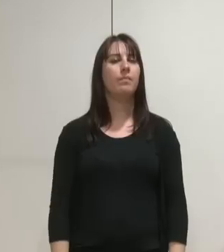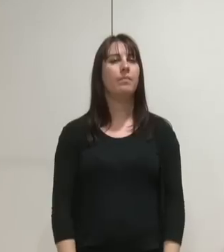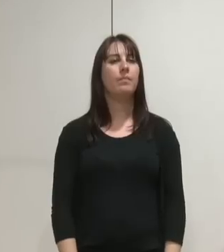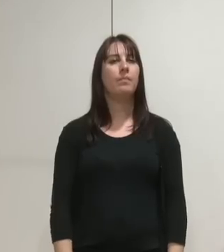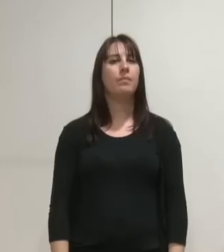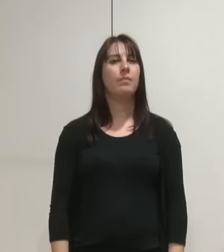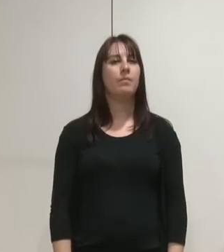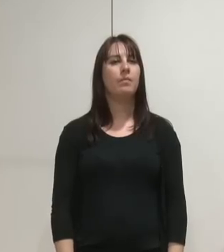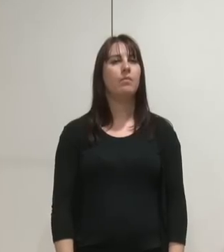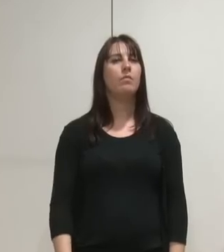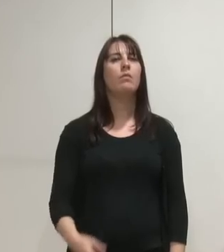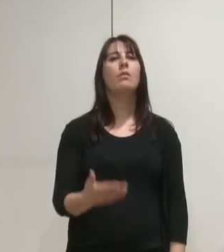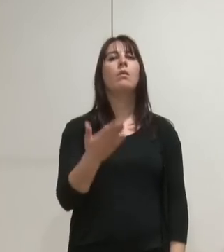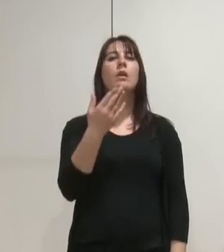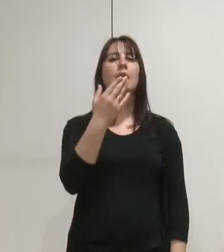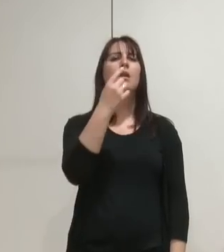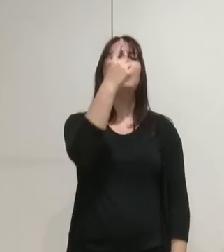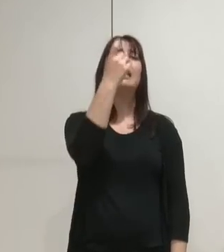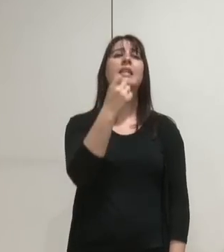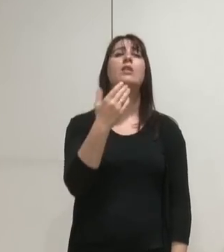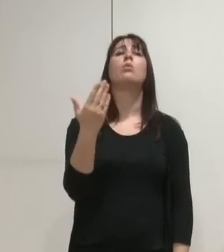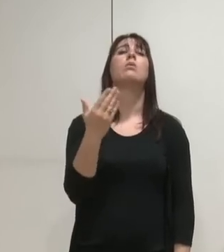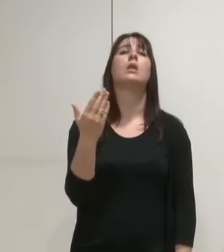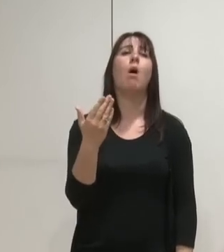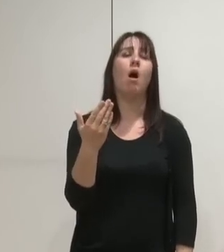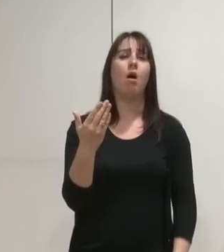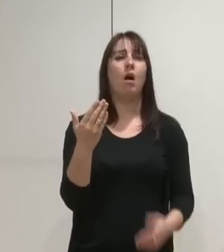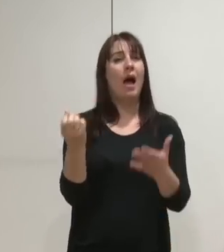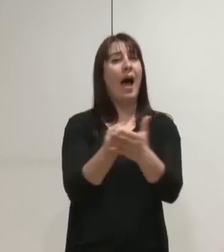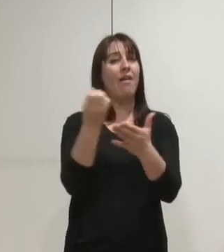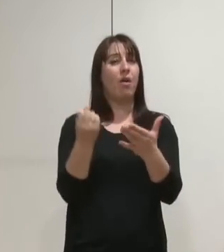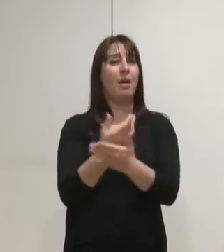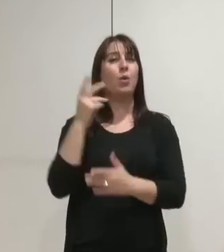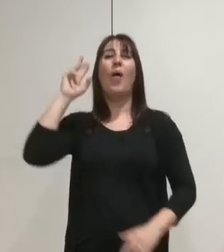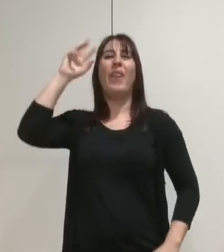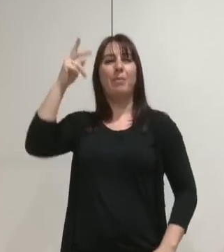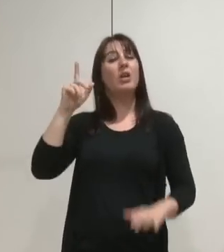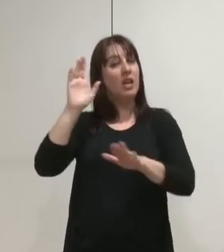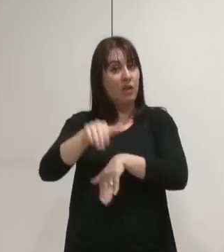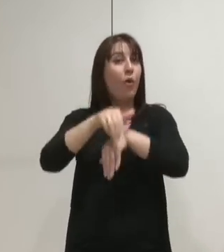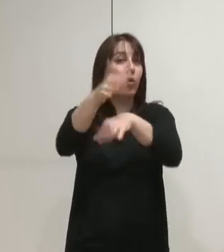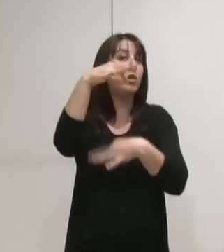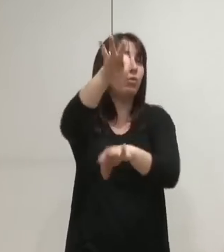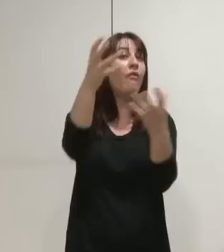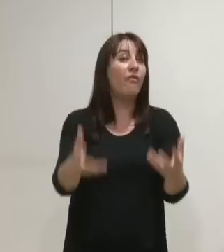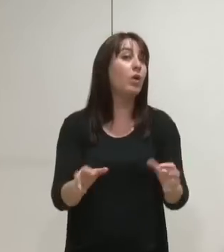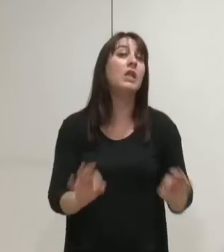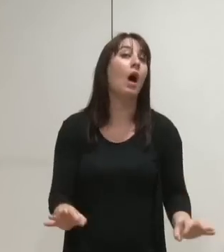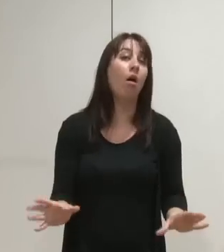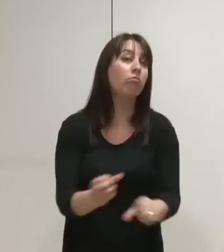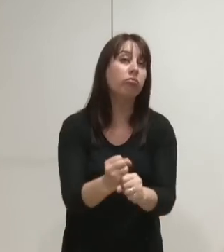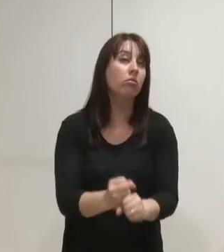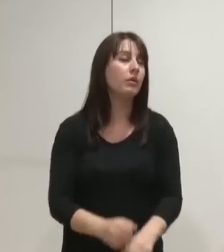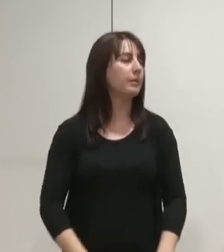santé la question pour revenir à la question c'est que donc les éléments qui vous sont transmis d'habitude doivent continuer à vous être transmis voilà c'est la